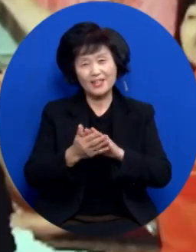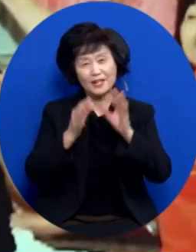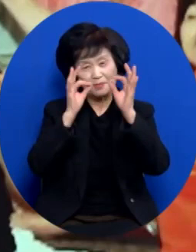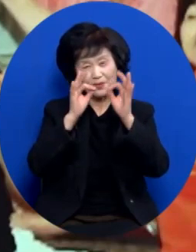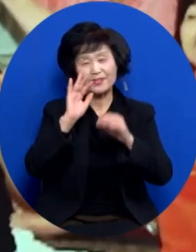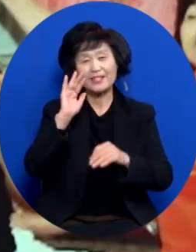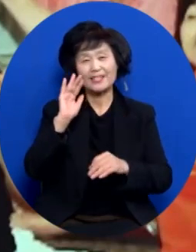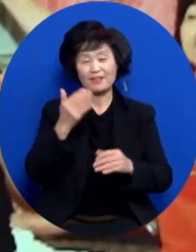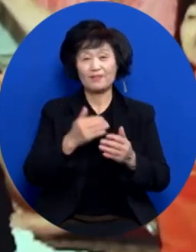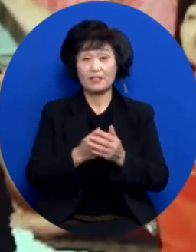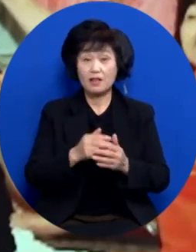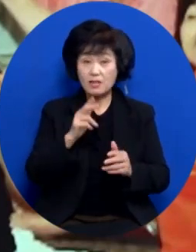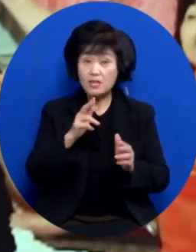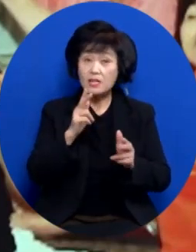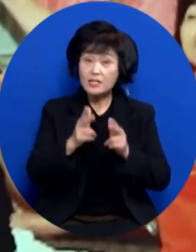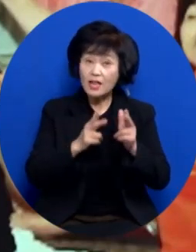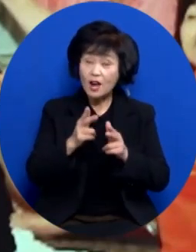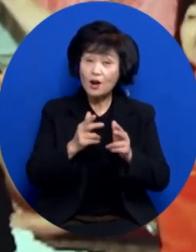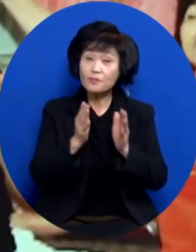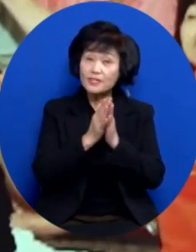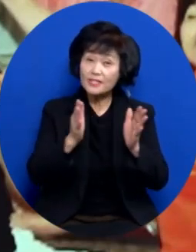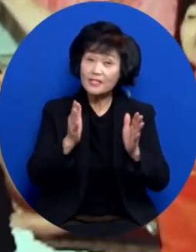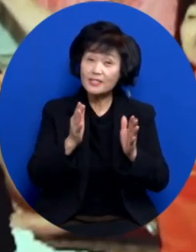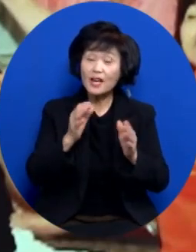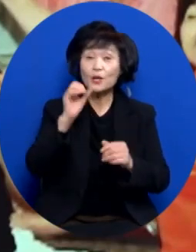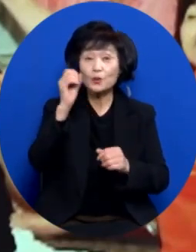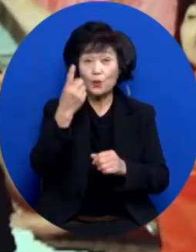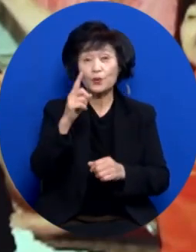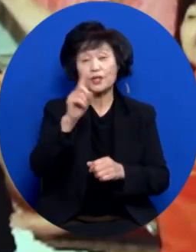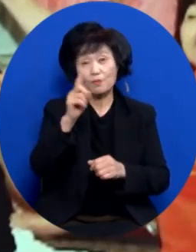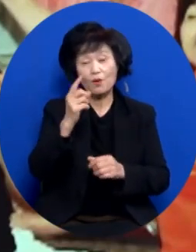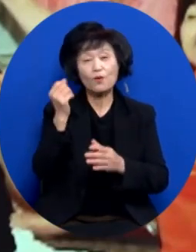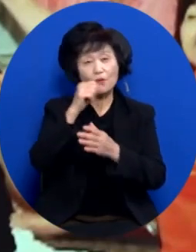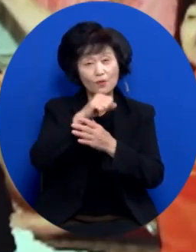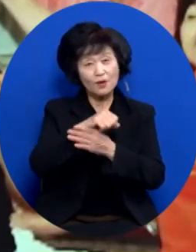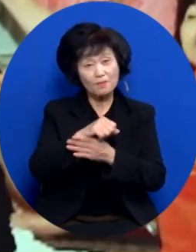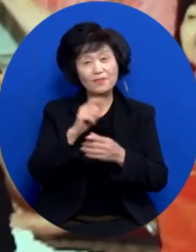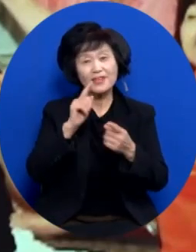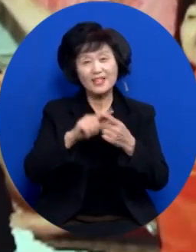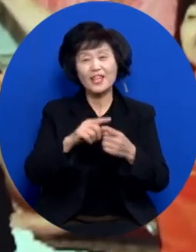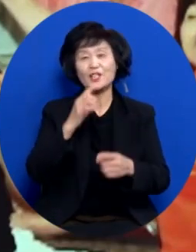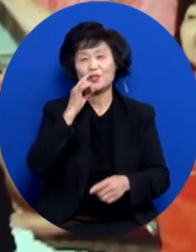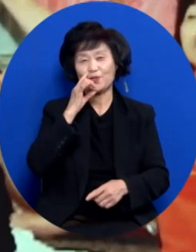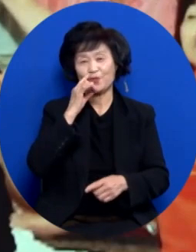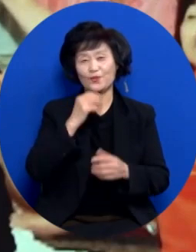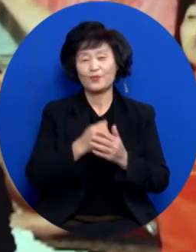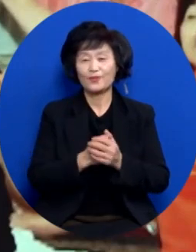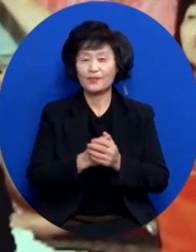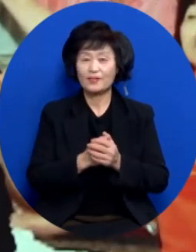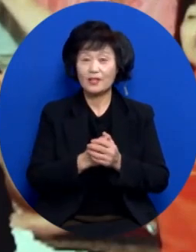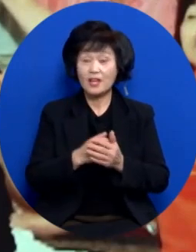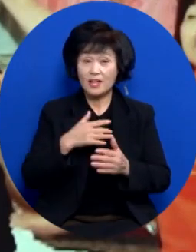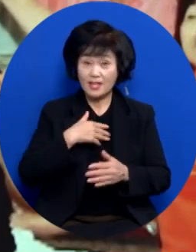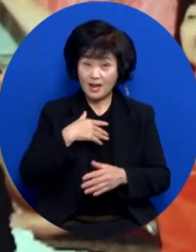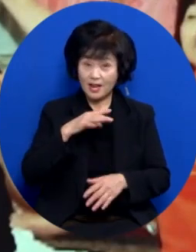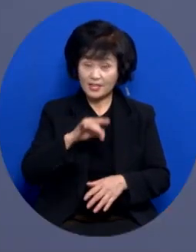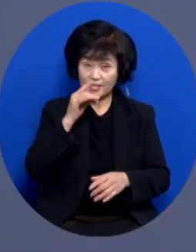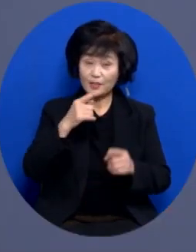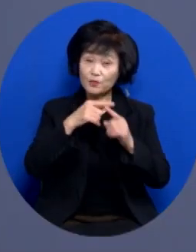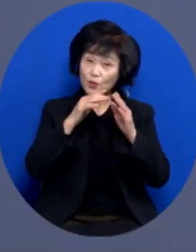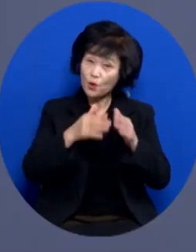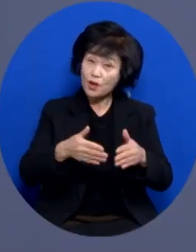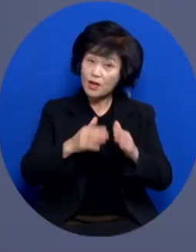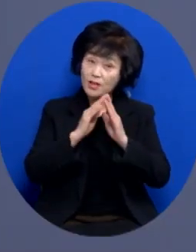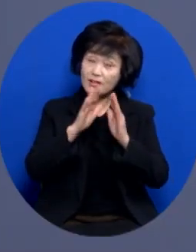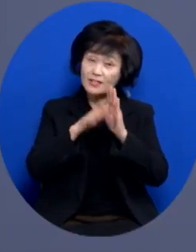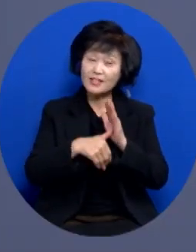살리기 사역을 어떻게 시작하게 되셨는지 또 사역의 열매는 어떠한지도 궁금합니다. 제가 개척할 때부터 하나님께서